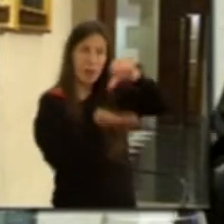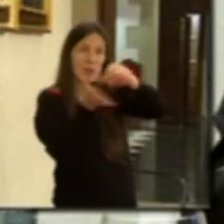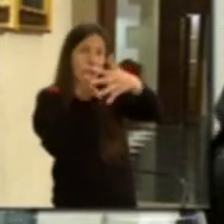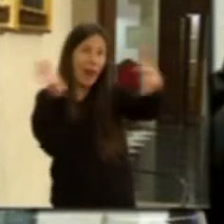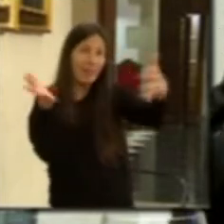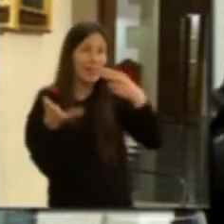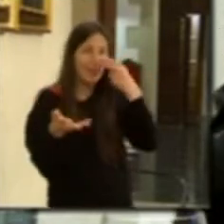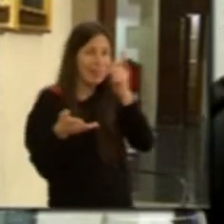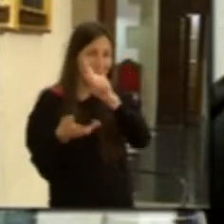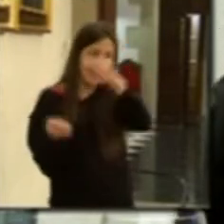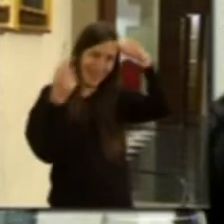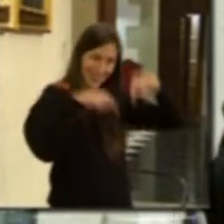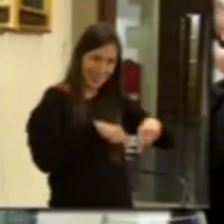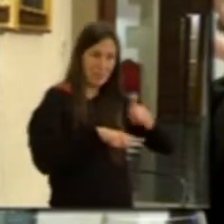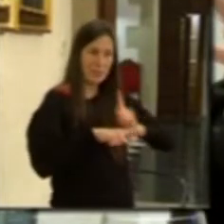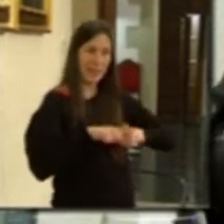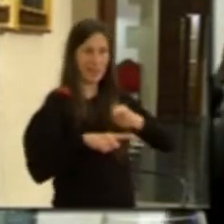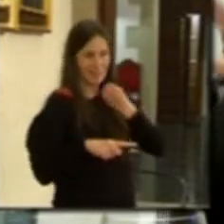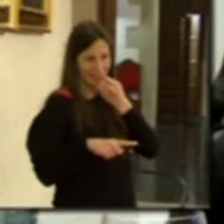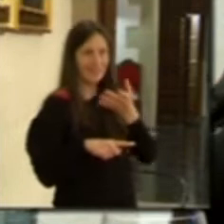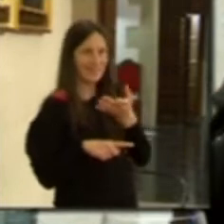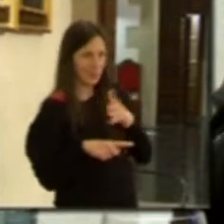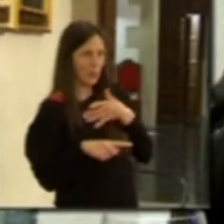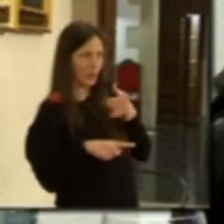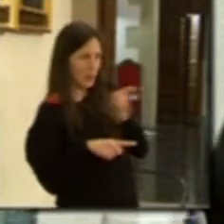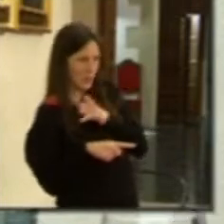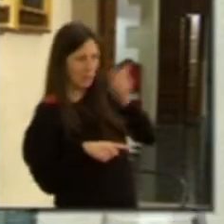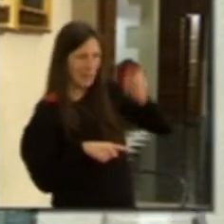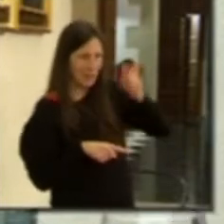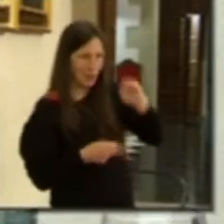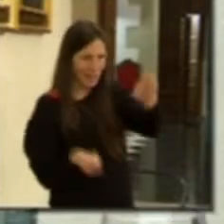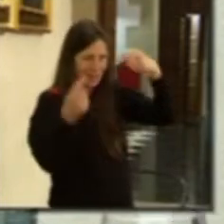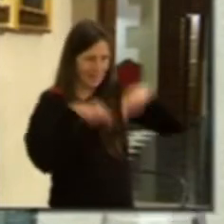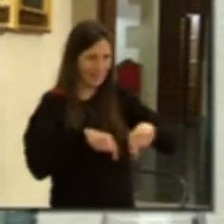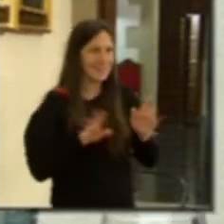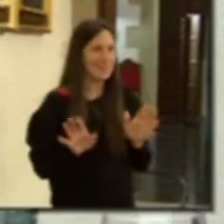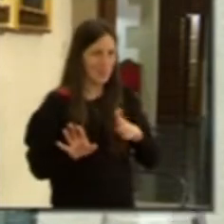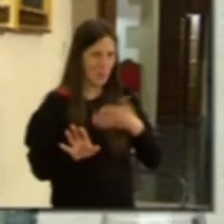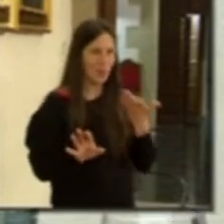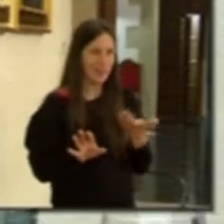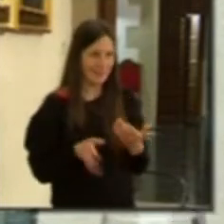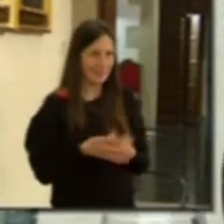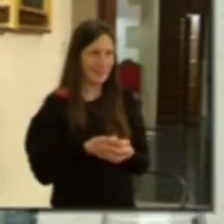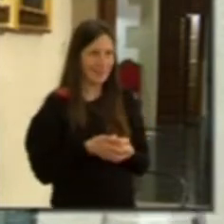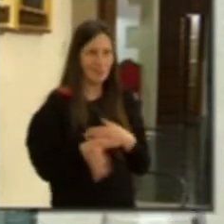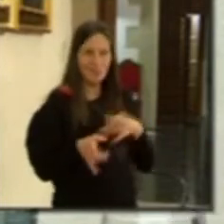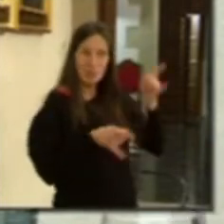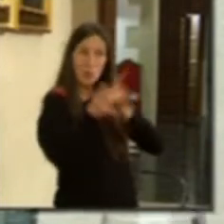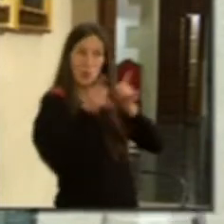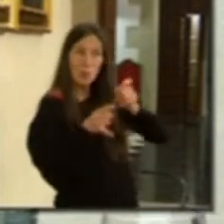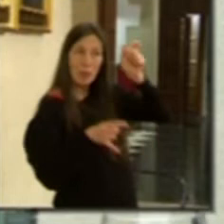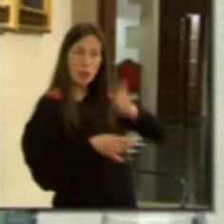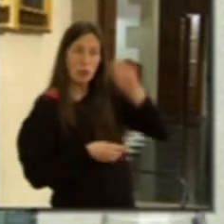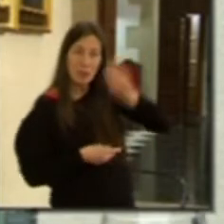tant, aquí hi ha les ciutats mitjanes que han vist dir, ep, anem a veure si per aquesta via podem atreure algun talent que no